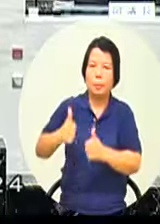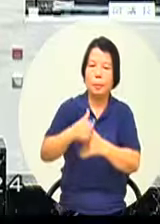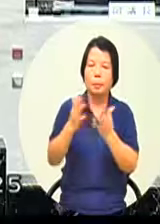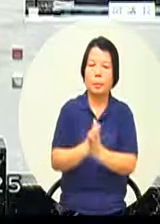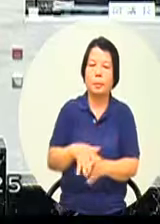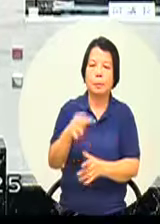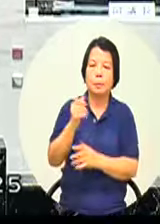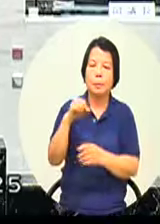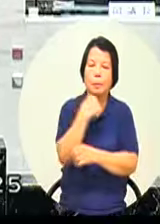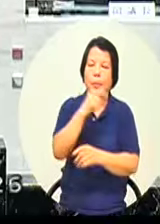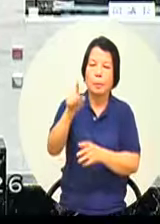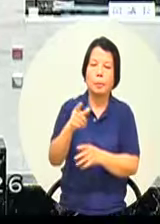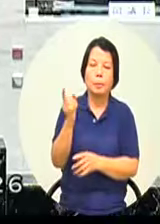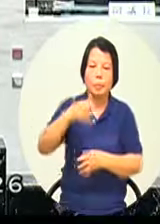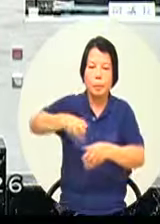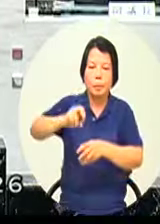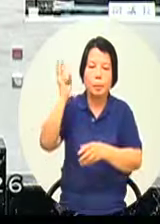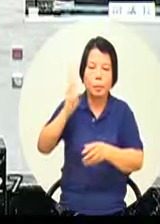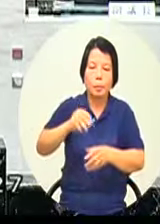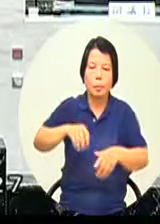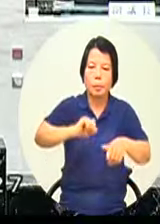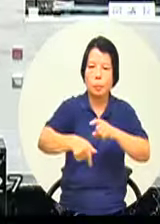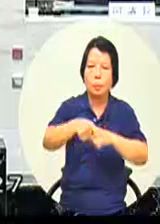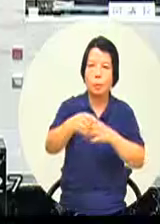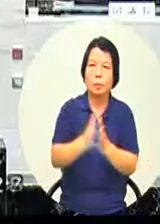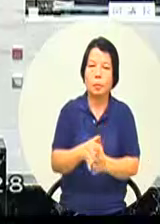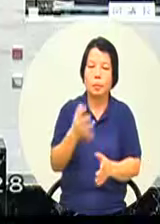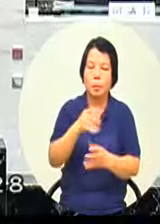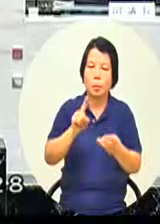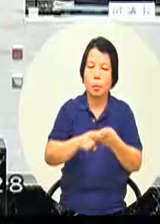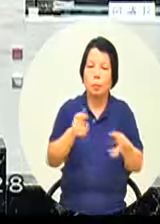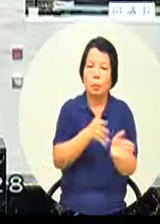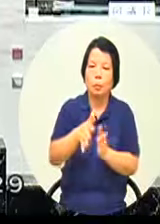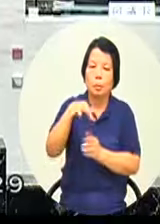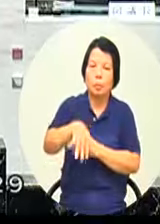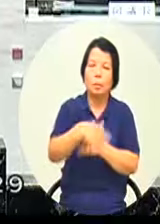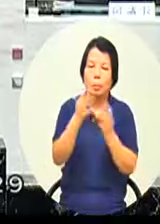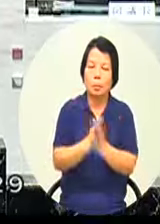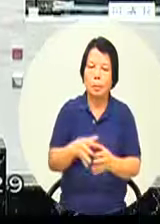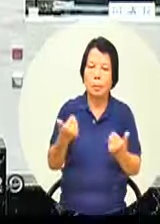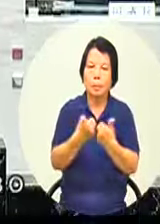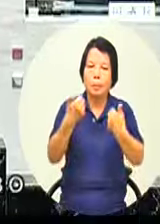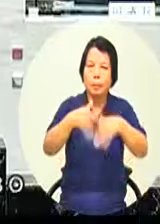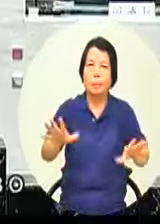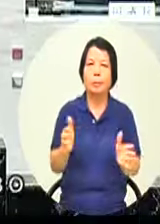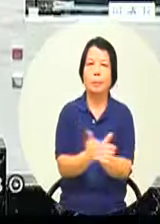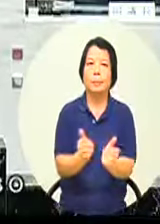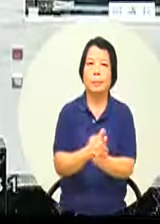来水公司地区管理处，王经理列席备询啊，散会。